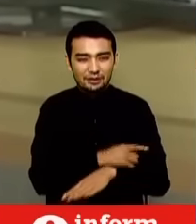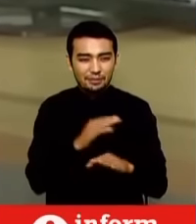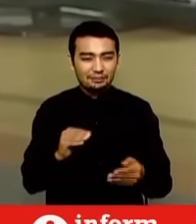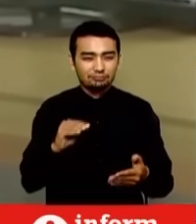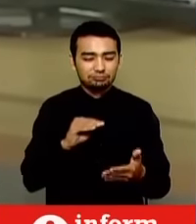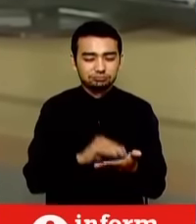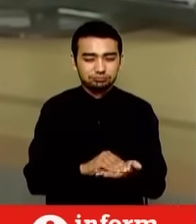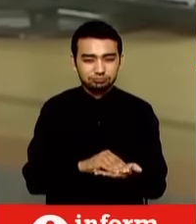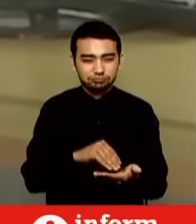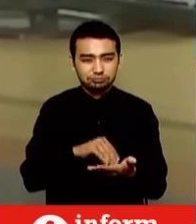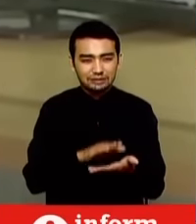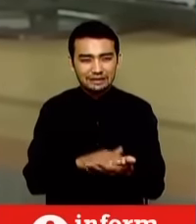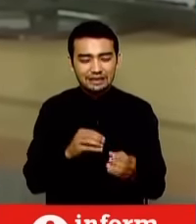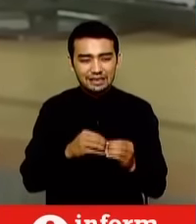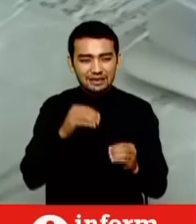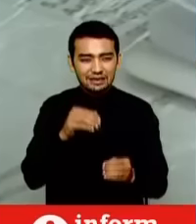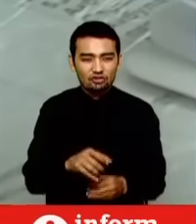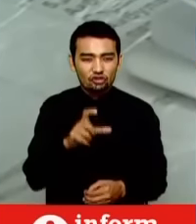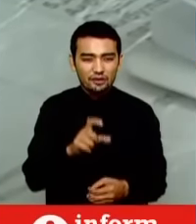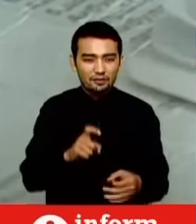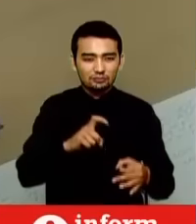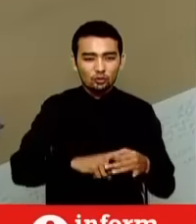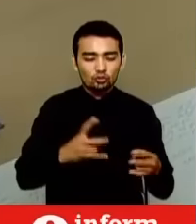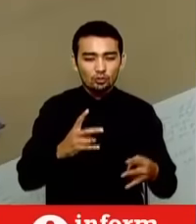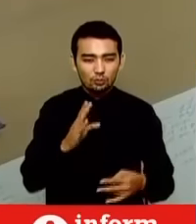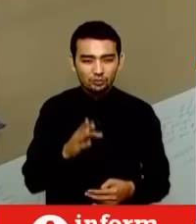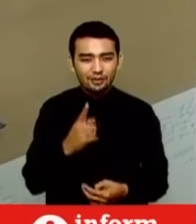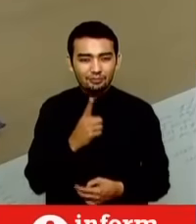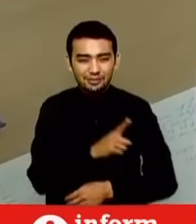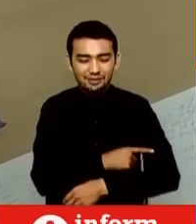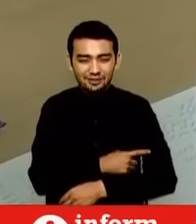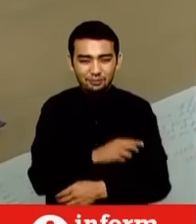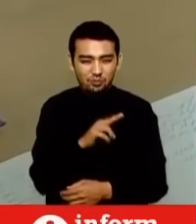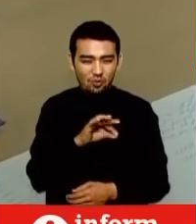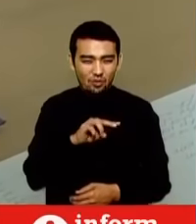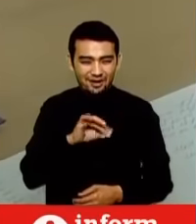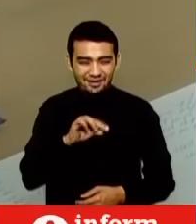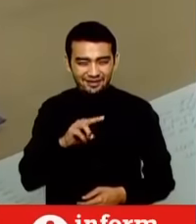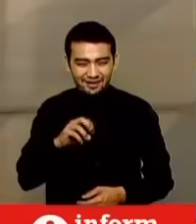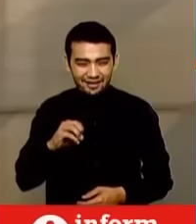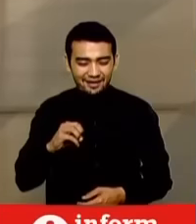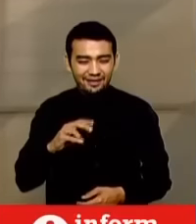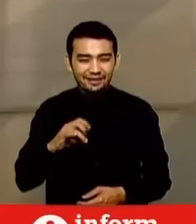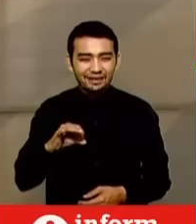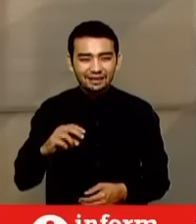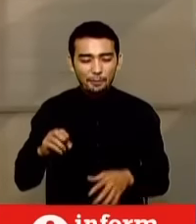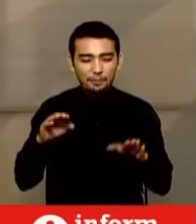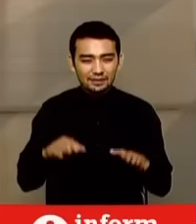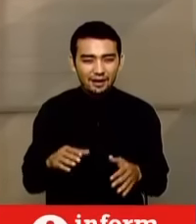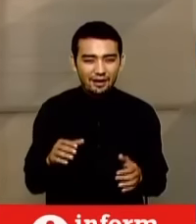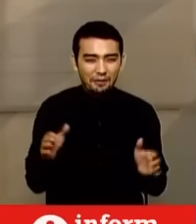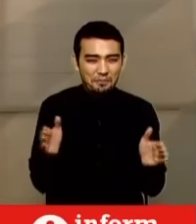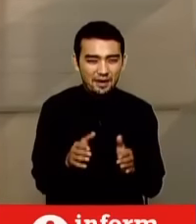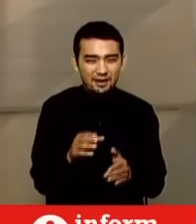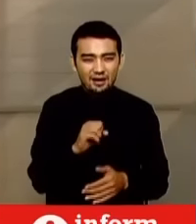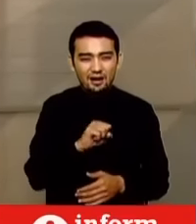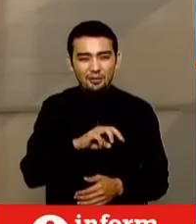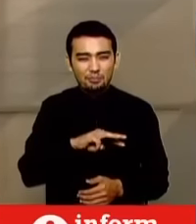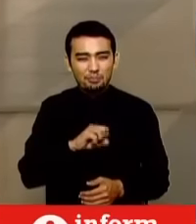прикреплено 10 тысяч человек. Если данная норма будет принята, то лечить пациентов смогут только поликлиники, а небольшие врачебные